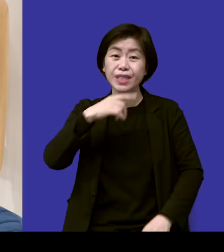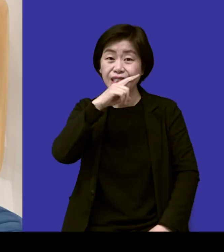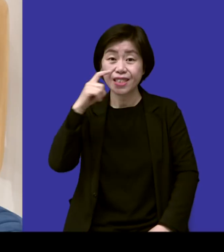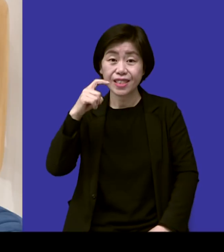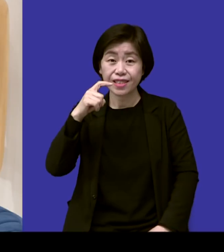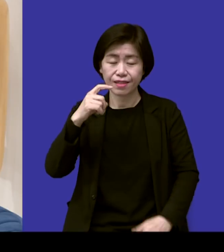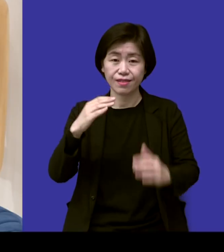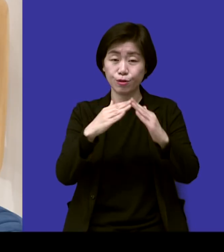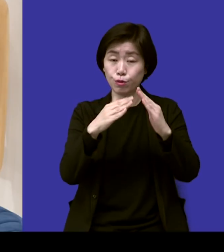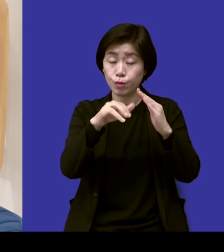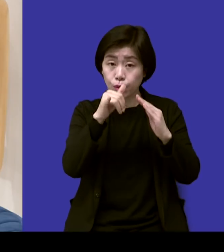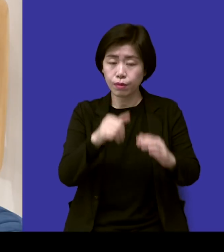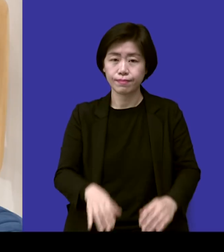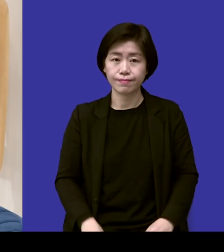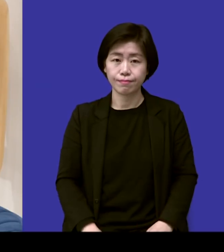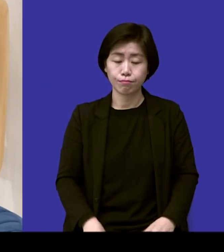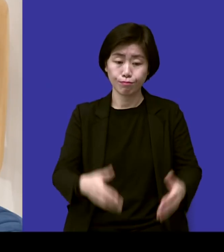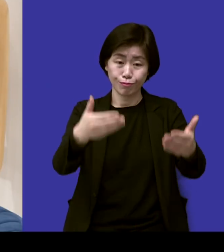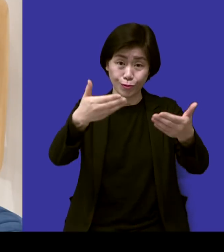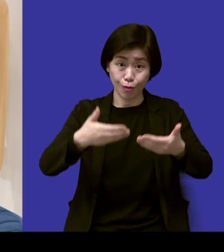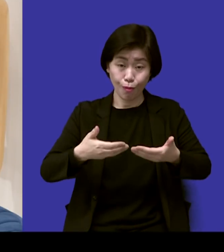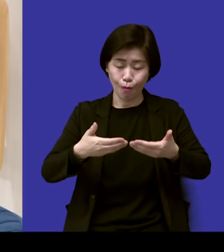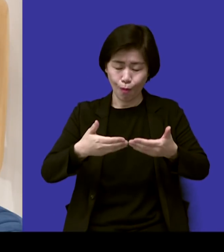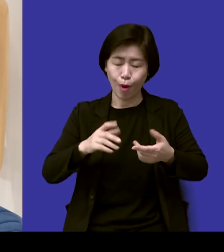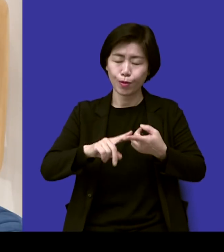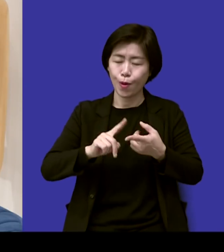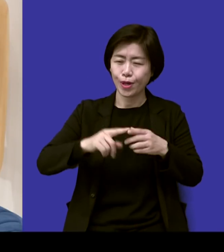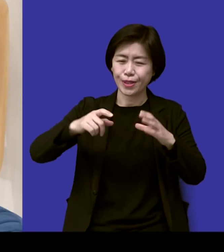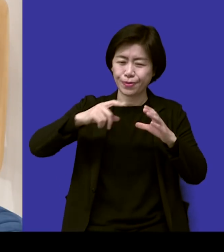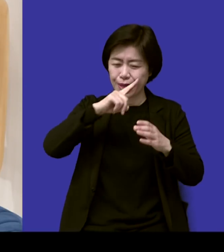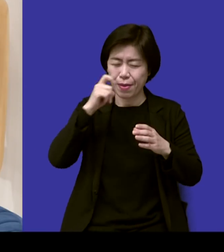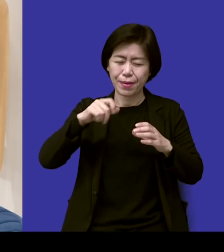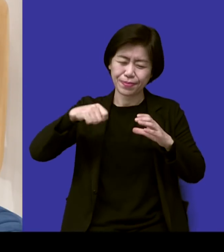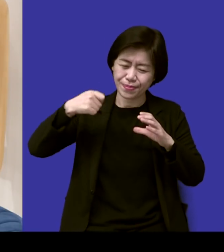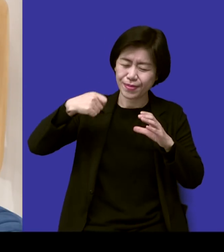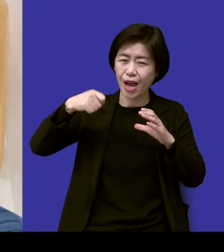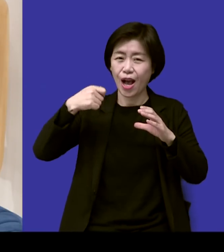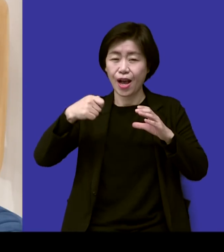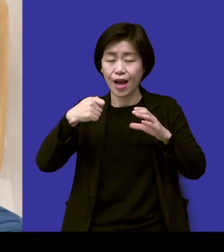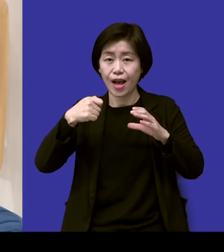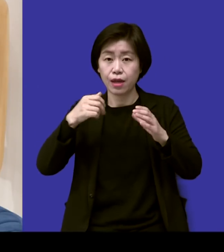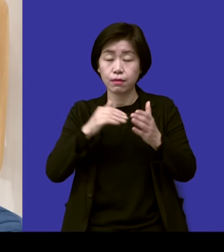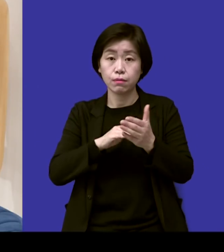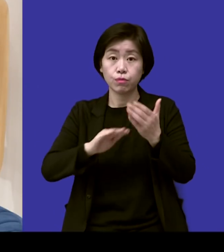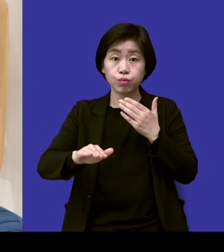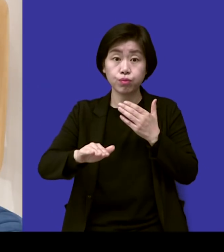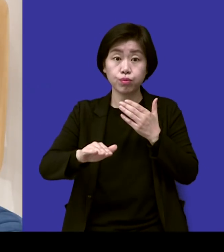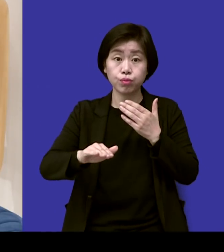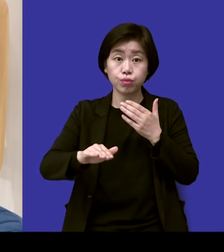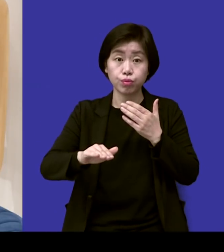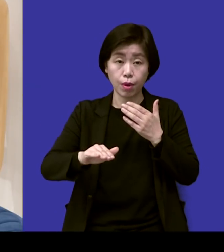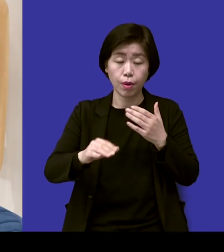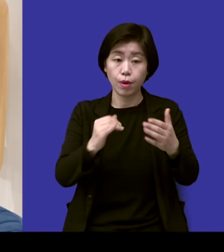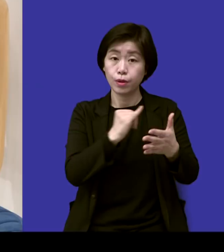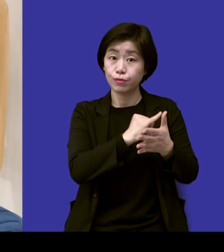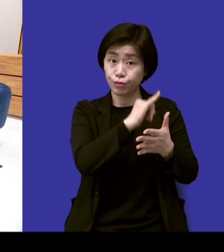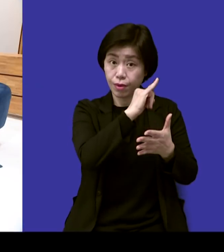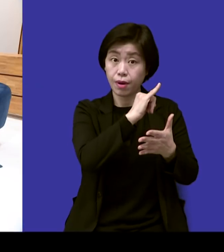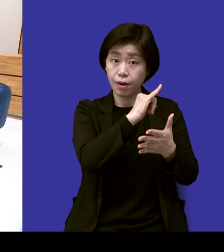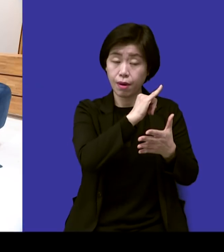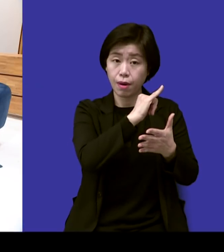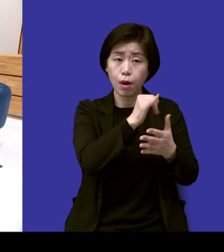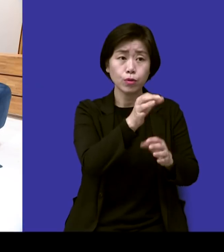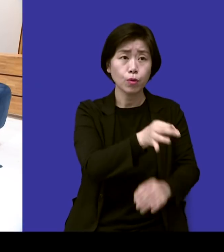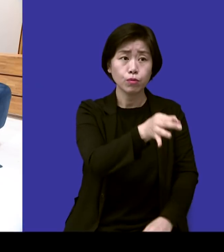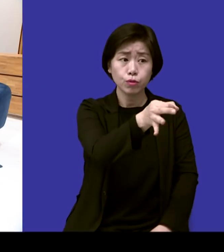있더라고요. 맛있게 막 먹었어요. 오랜만에 뭐 맛있는 거 먹으니까. 근데 이제 돈 내는 걸 봤는데 어떤 식권을